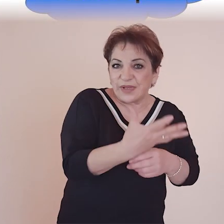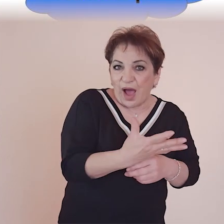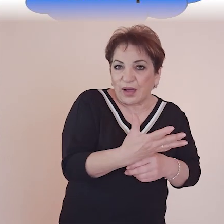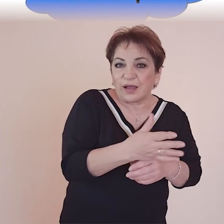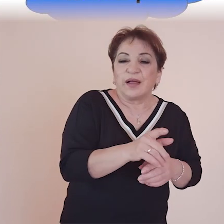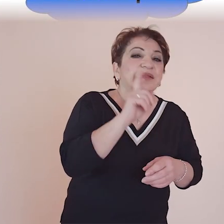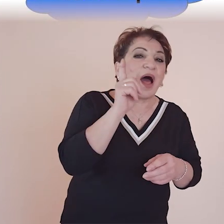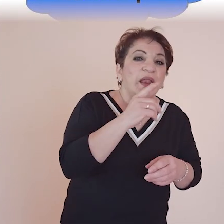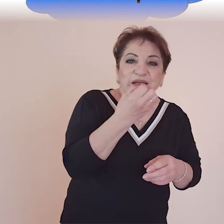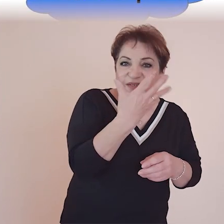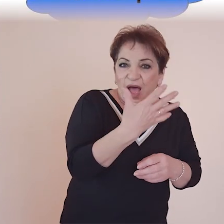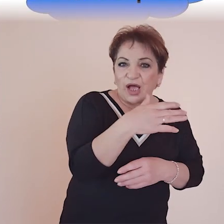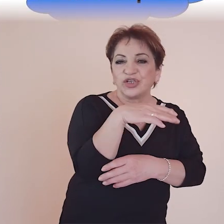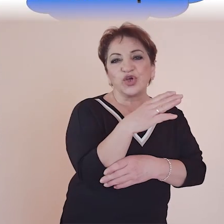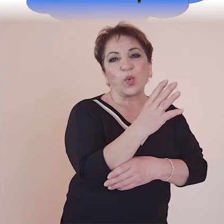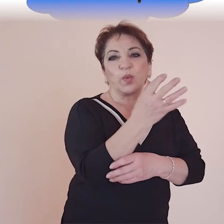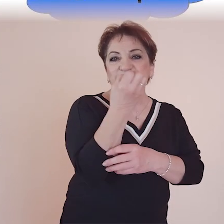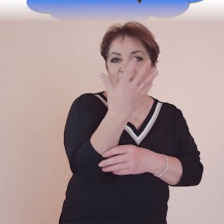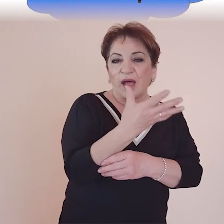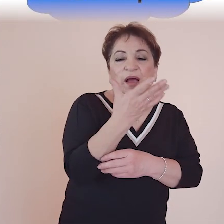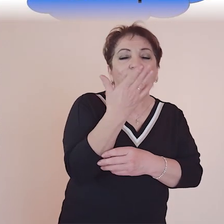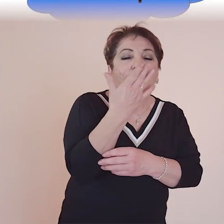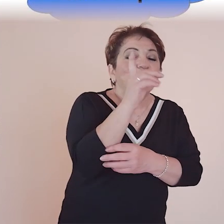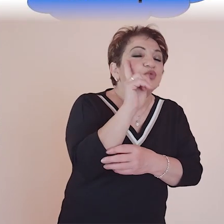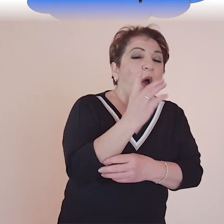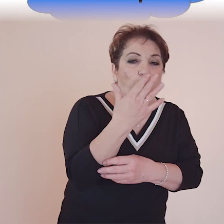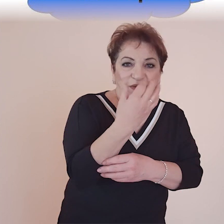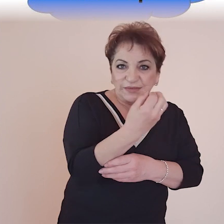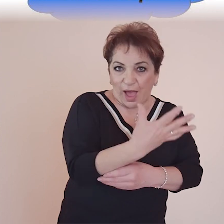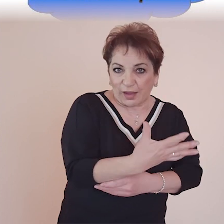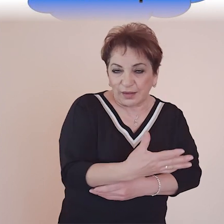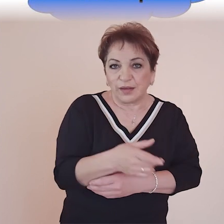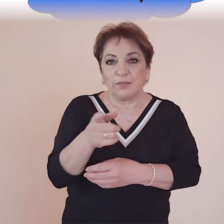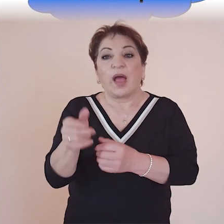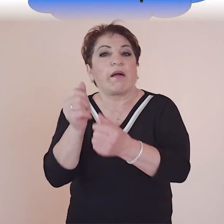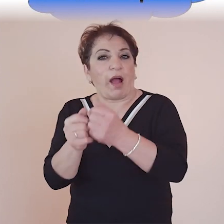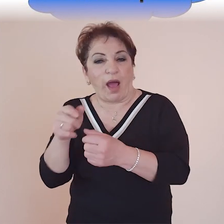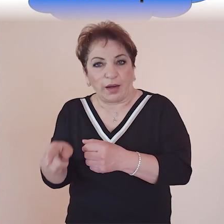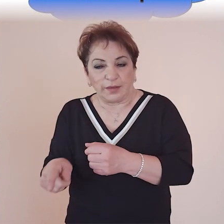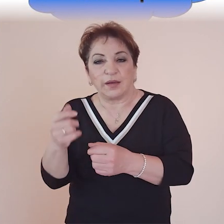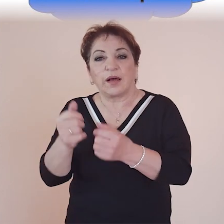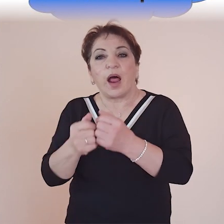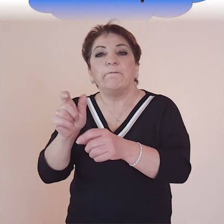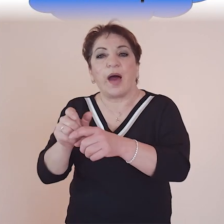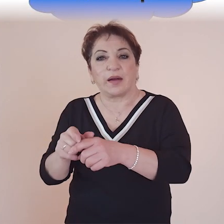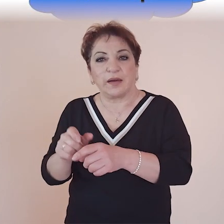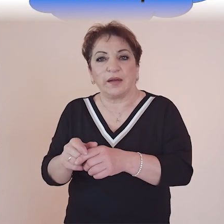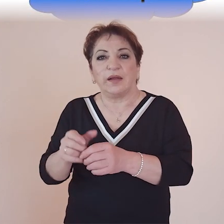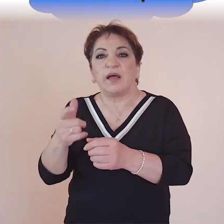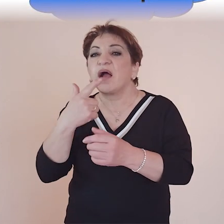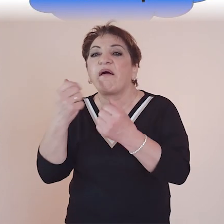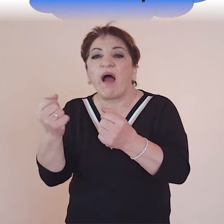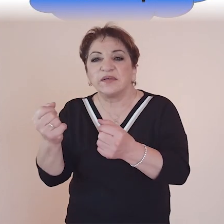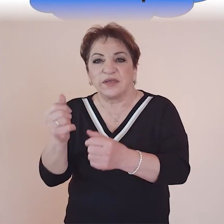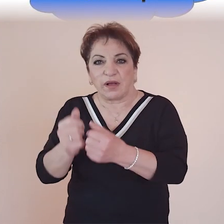դալար ծաղիկ, ժկուն ծաղ անուշահոտ ծաղիկ, իսկ հիմա կարթանք կարին, վերաբերող բարայրը, կարծեր,